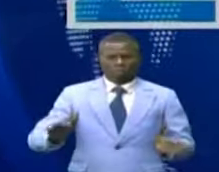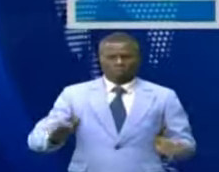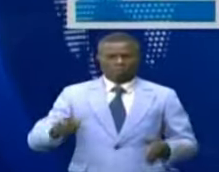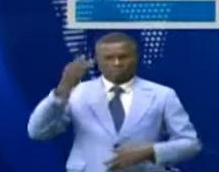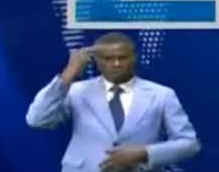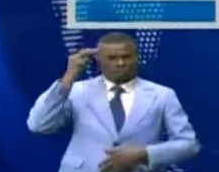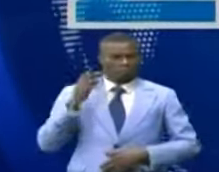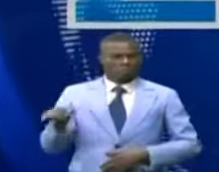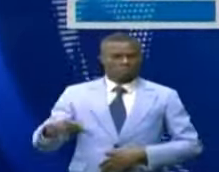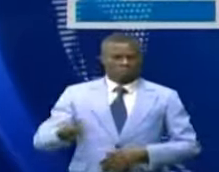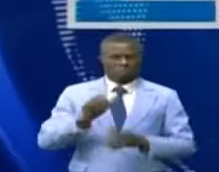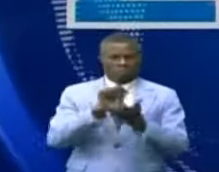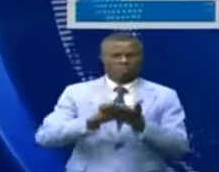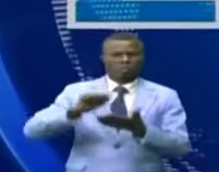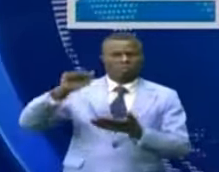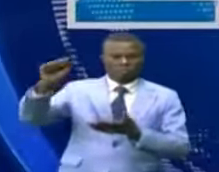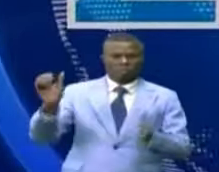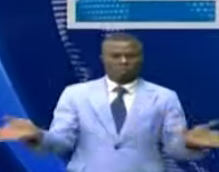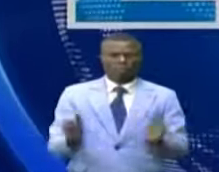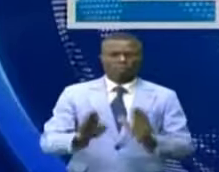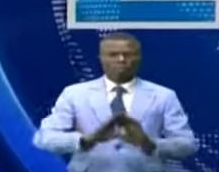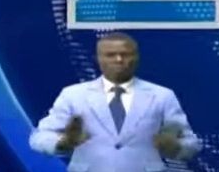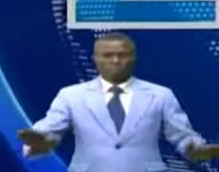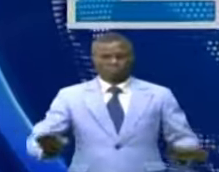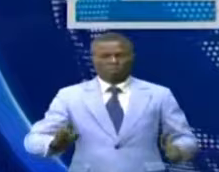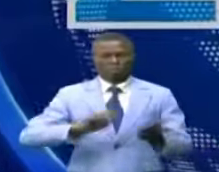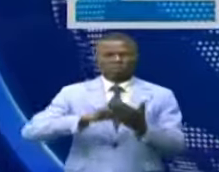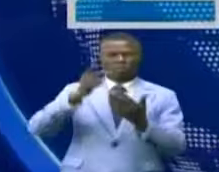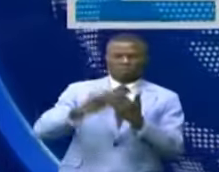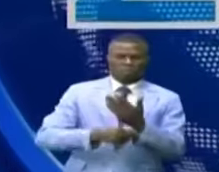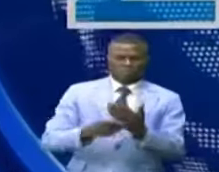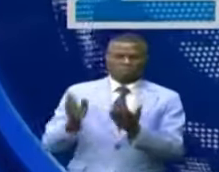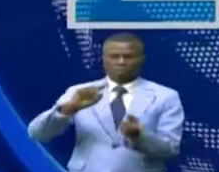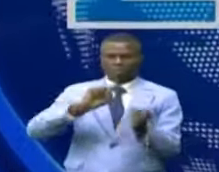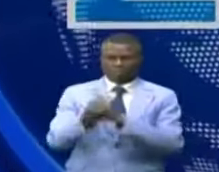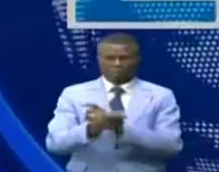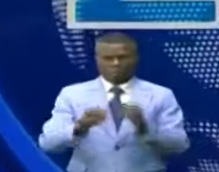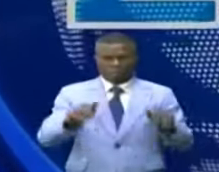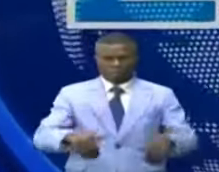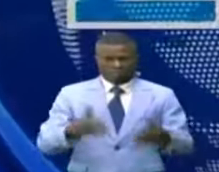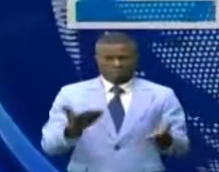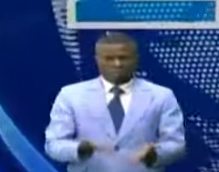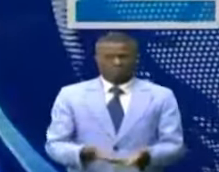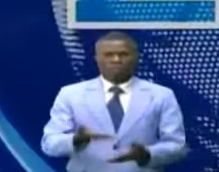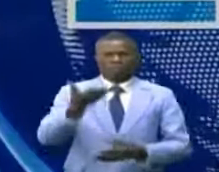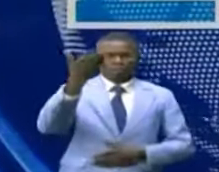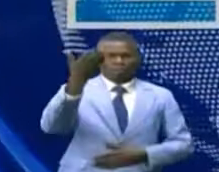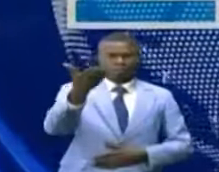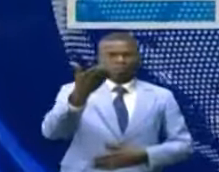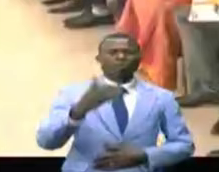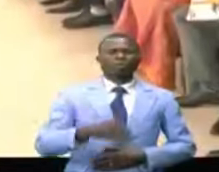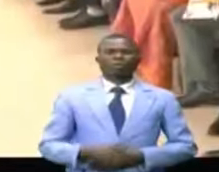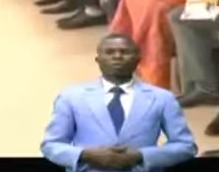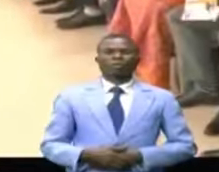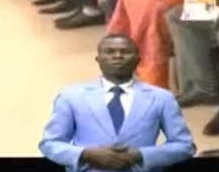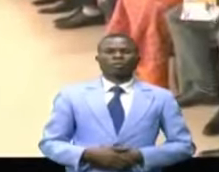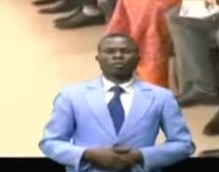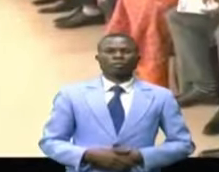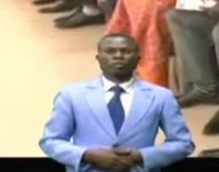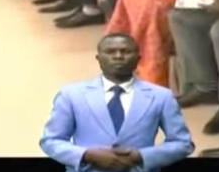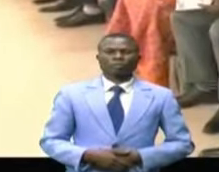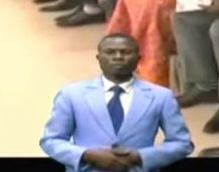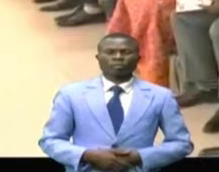provinciaux, un séminaire de renforcement de capacité de l'agenda de transformation agricole. Le détail avec Marie Kalanga.